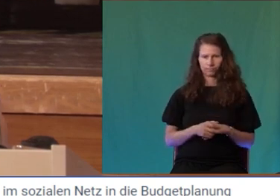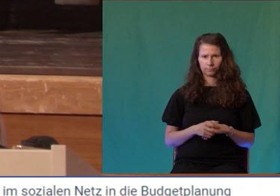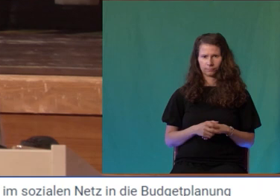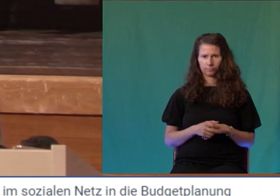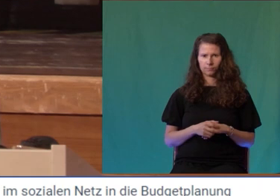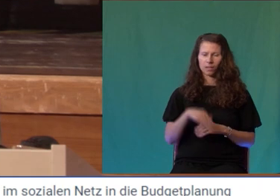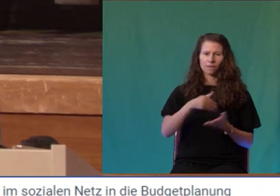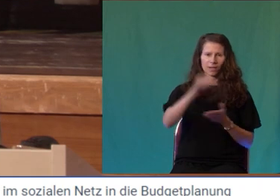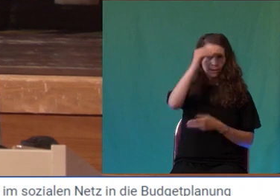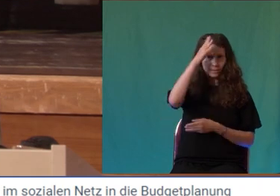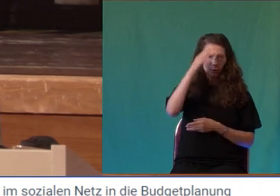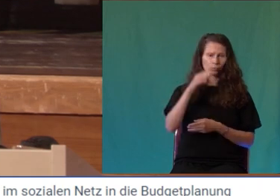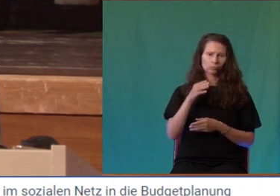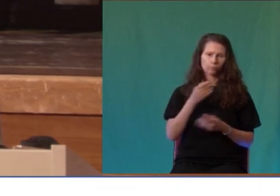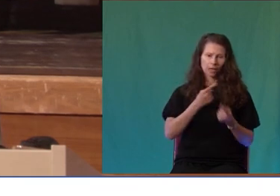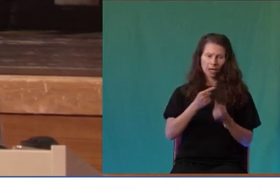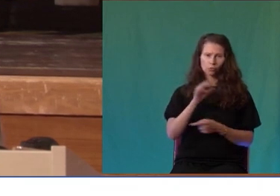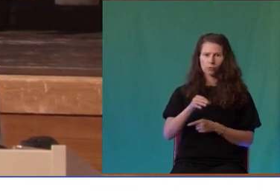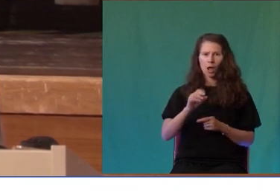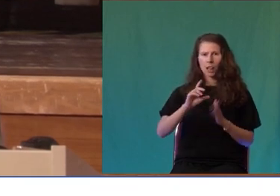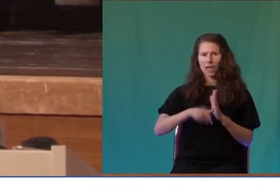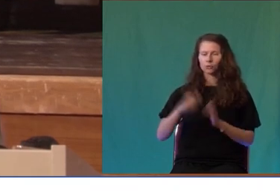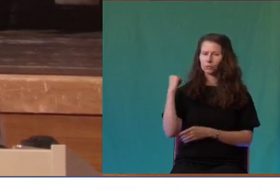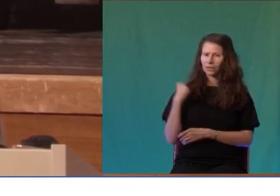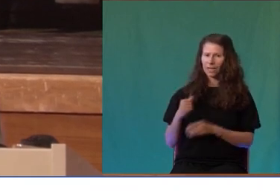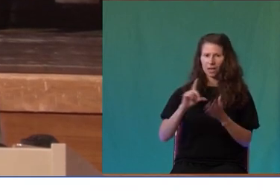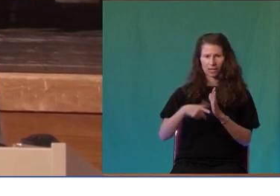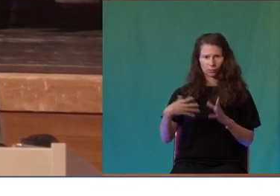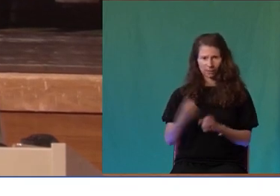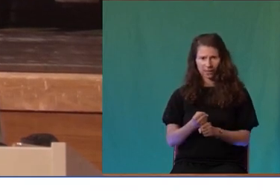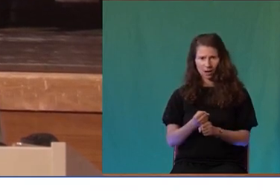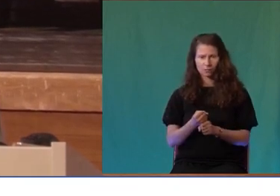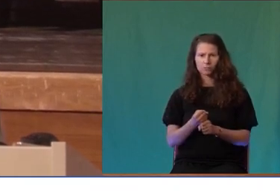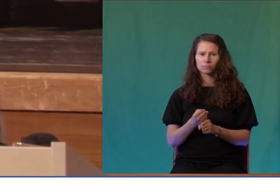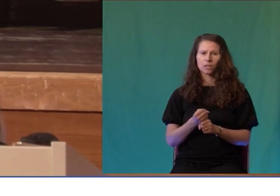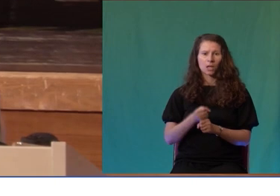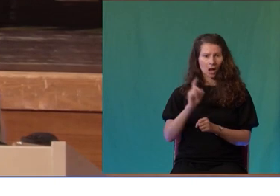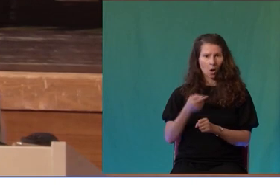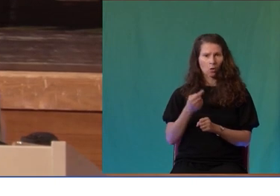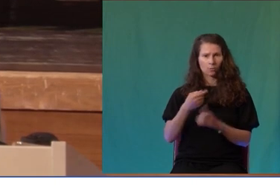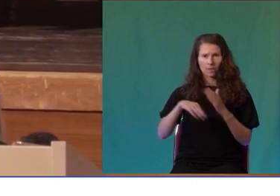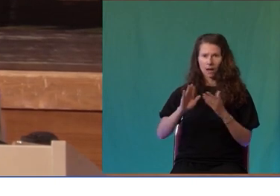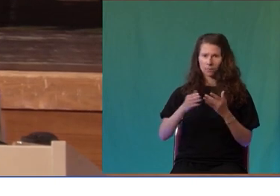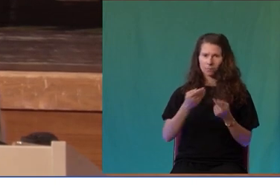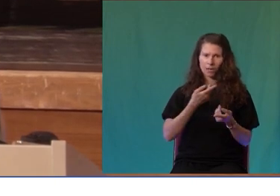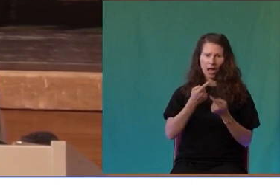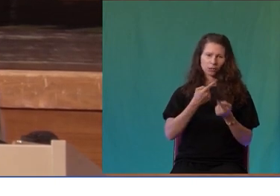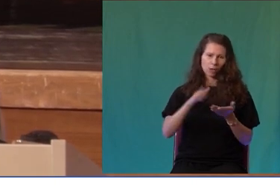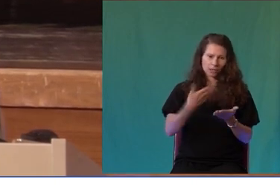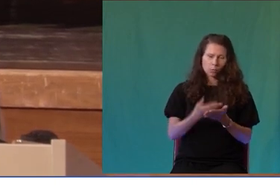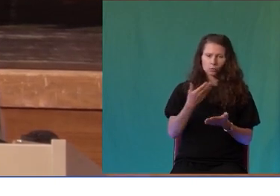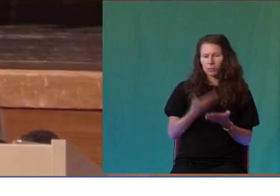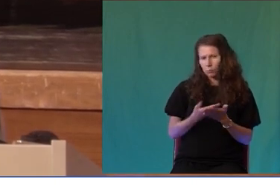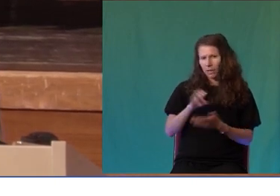Weiterbildung und Beratung von Leistungsträgern und Leistungserbringern sowie weitere Beratungsangebote zum Beispiel der